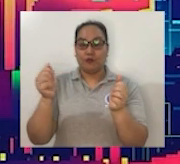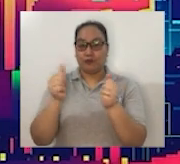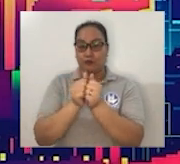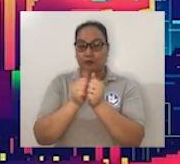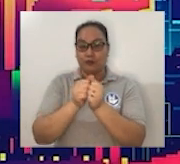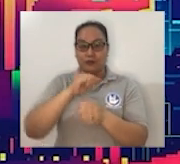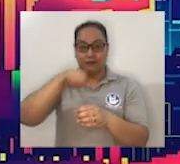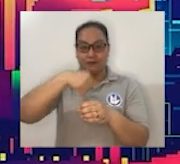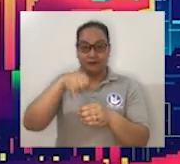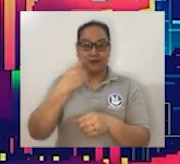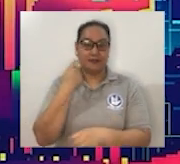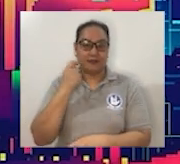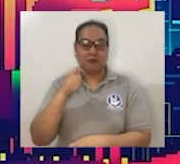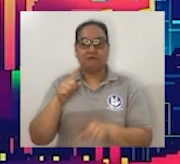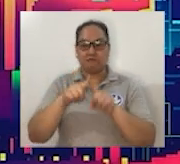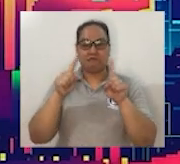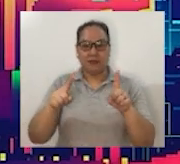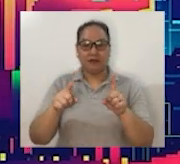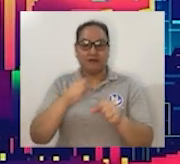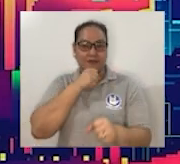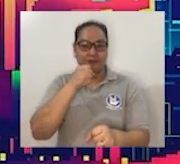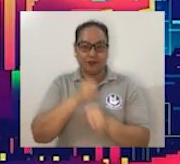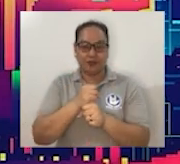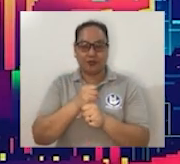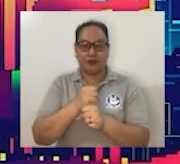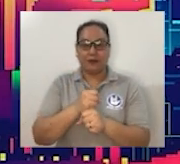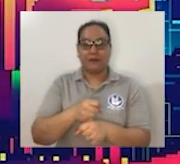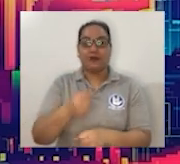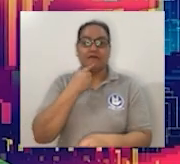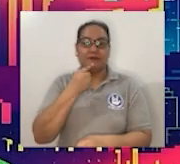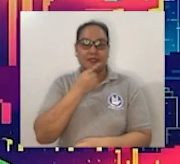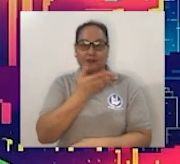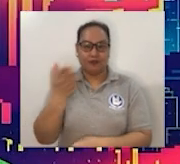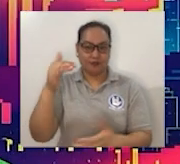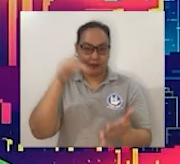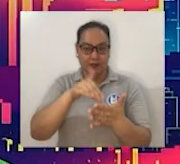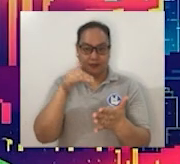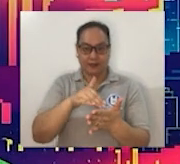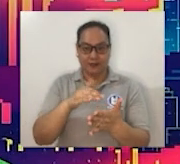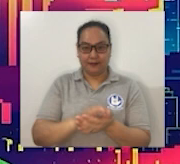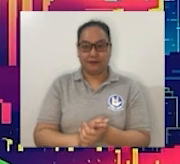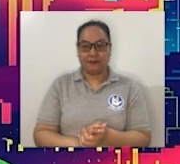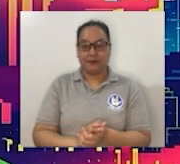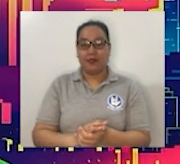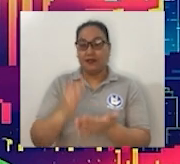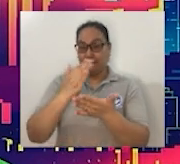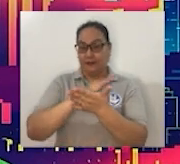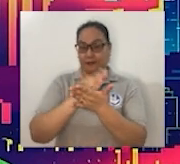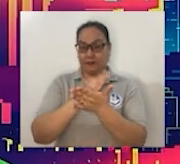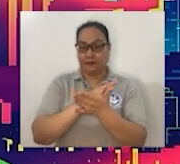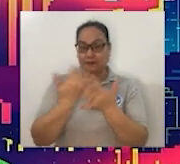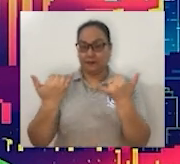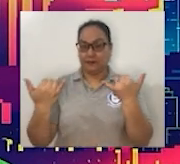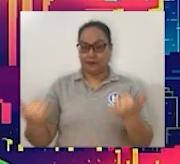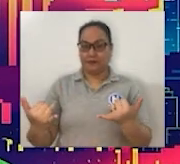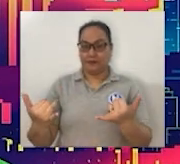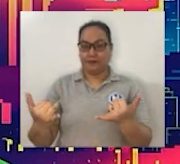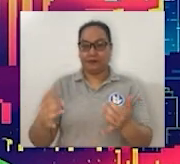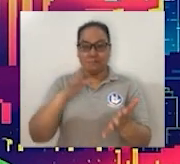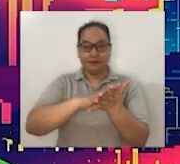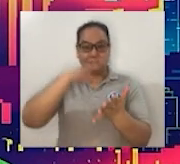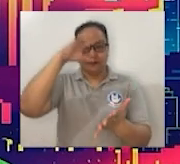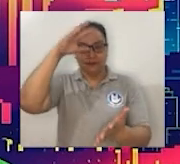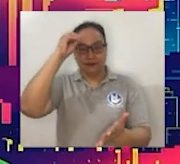Pero masigurado ako na miss nyo na mag-aral. Kaya naman, ibabahagi ko sa inyo ang